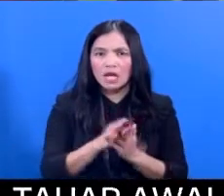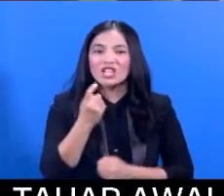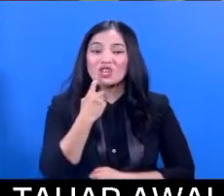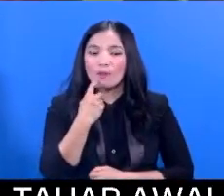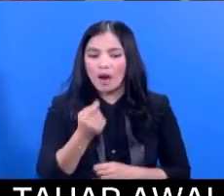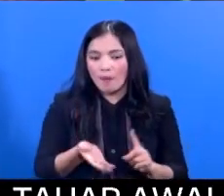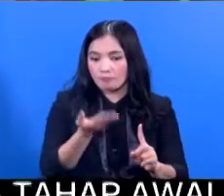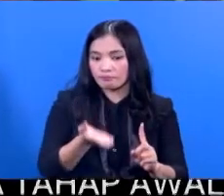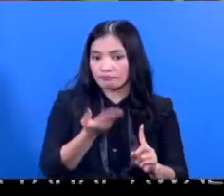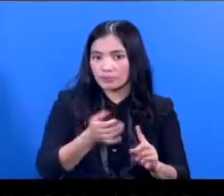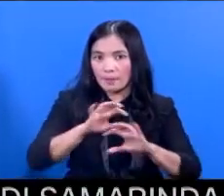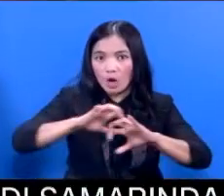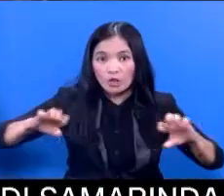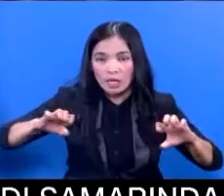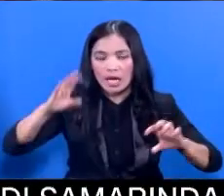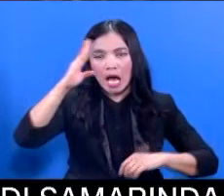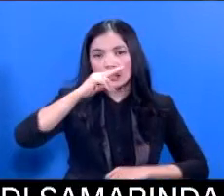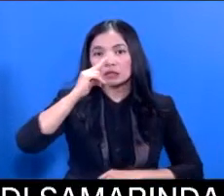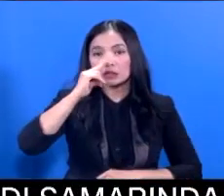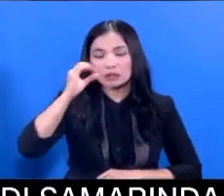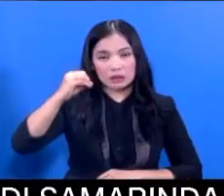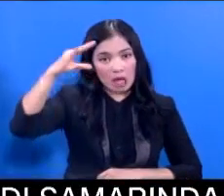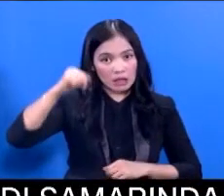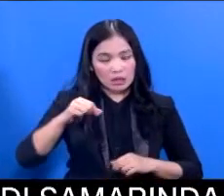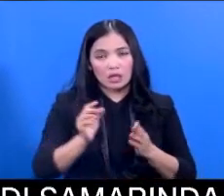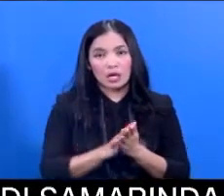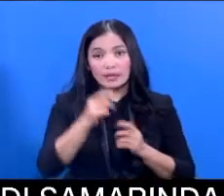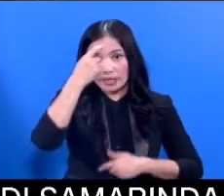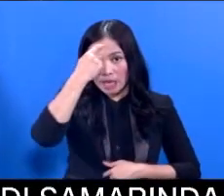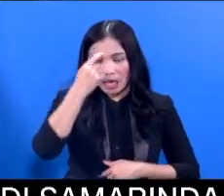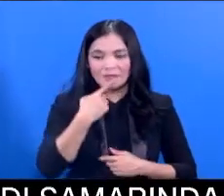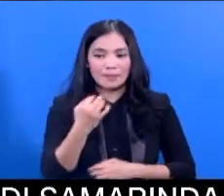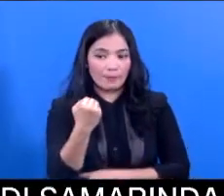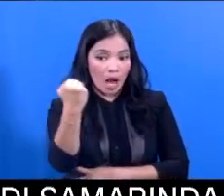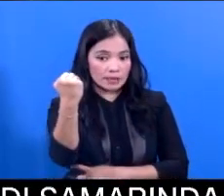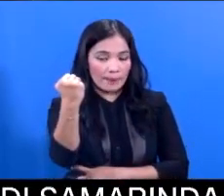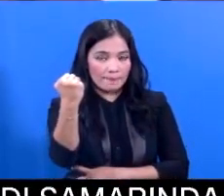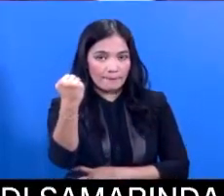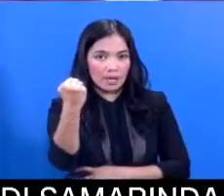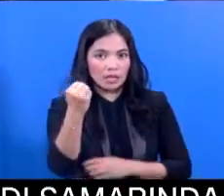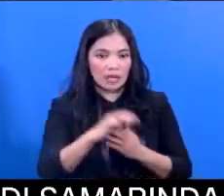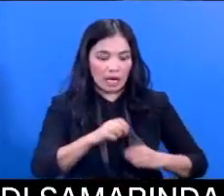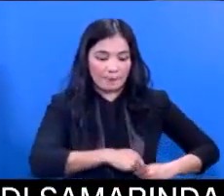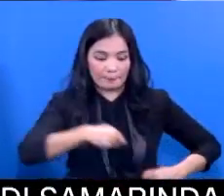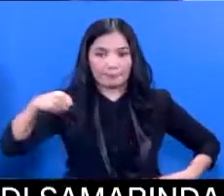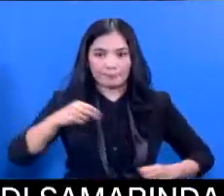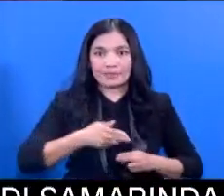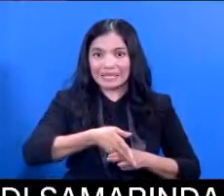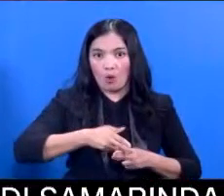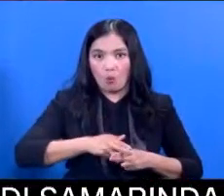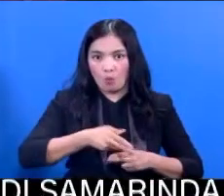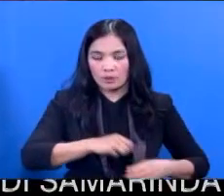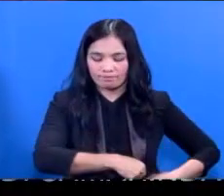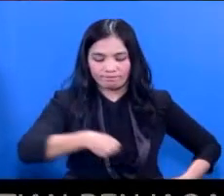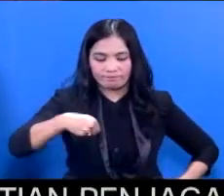pemerkosaan terjadi pada Senin siang. Dalam peristiwa ini, tersangka pelaku sempat mengancam korban dengan sebilah pisau. Bahwa